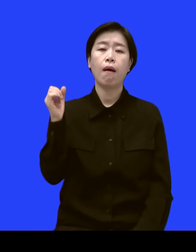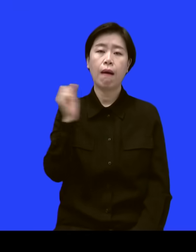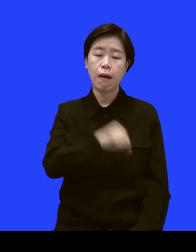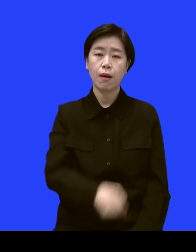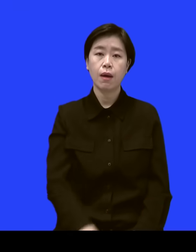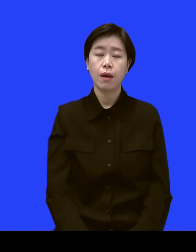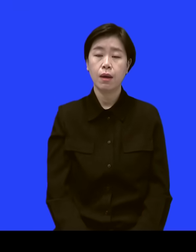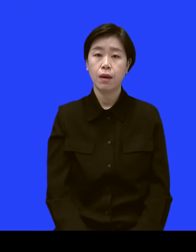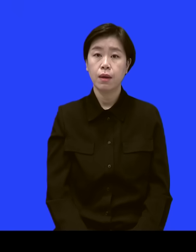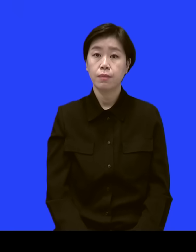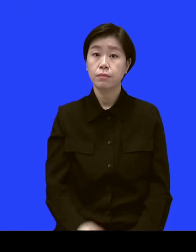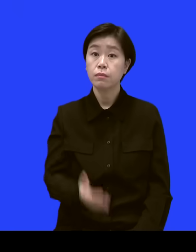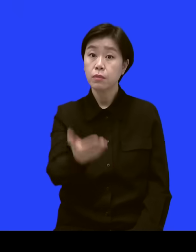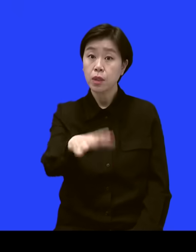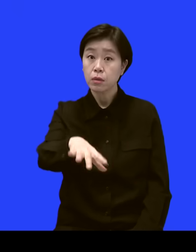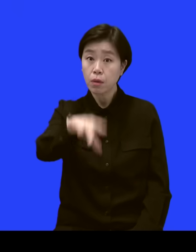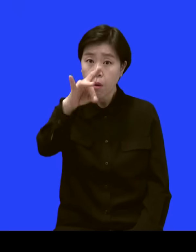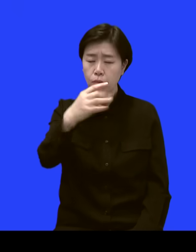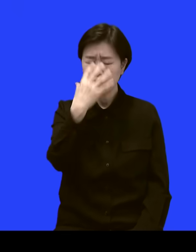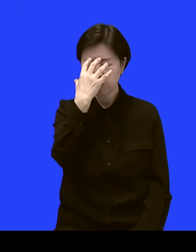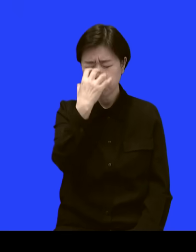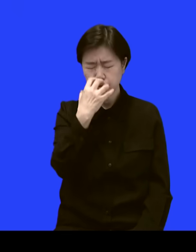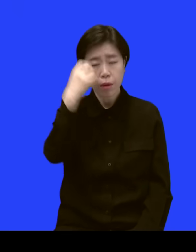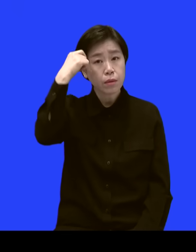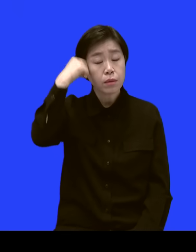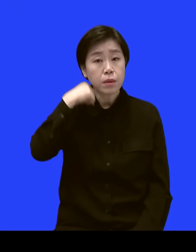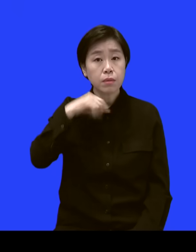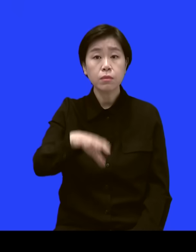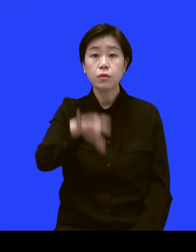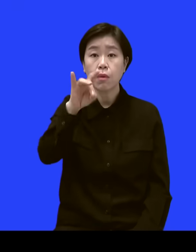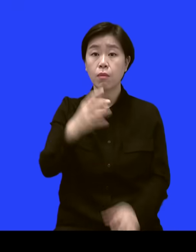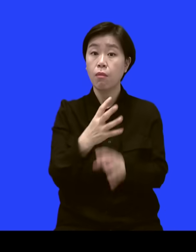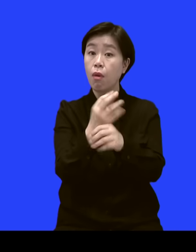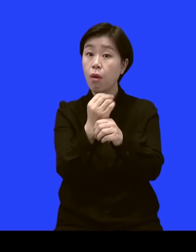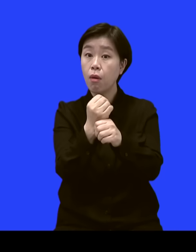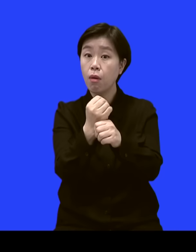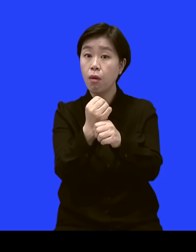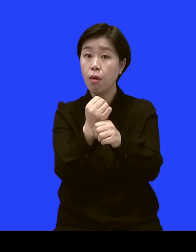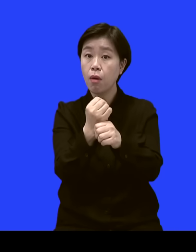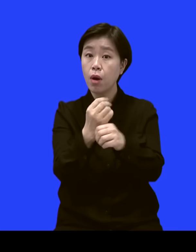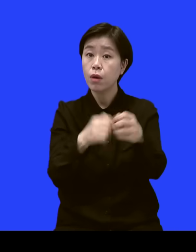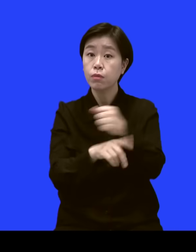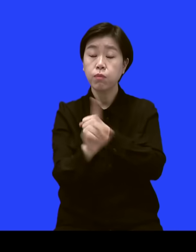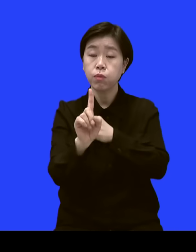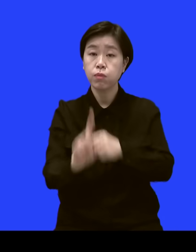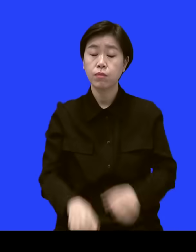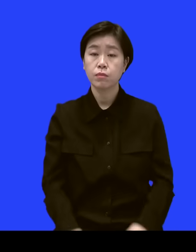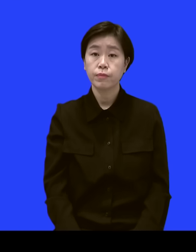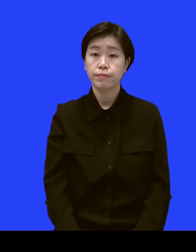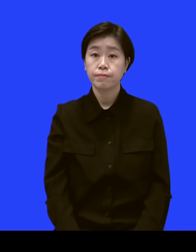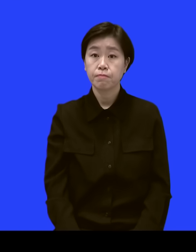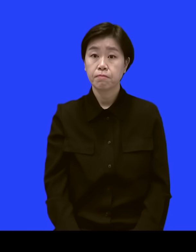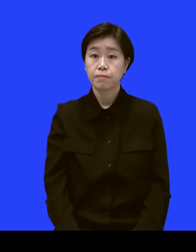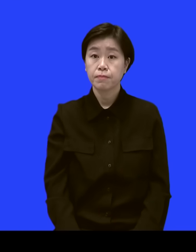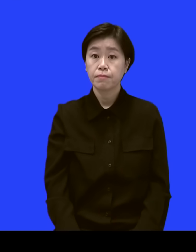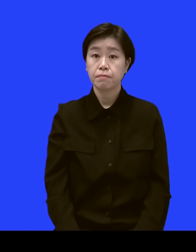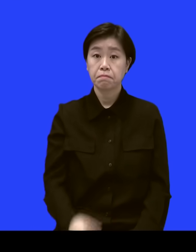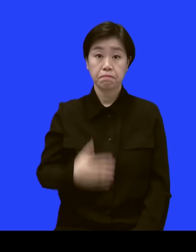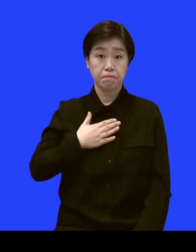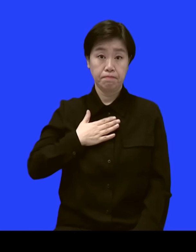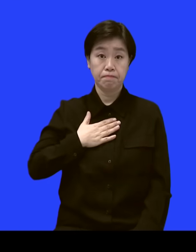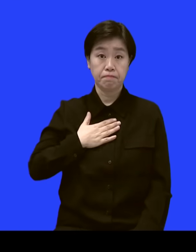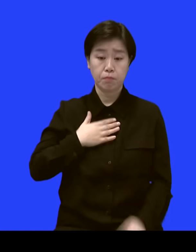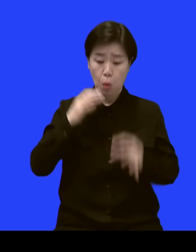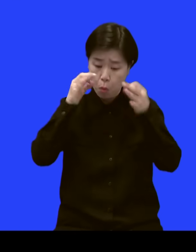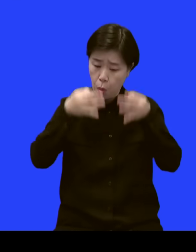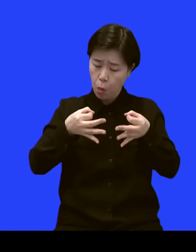처음에 나에게 우울증이 있구나라고 느낀 적이 어떨 때 저는 느끼셨어요? 제가 좀 남들보다